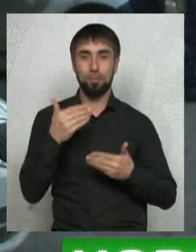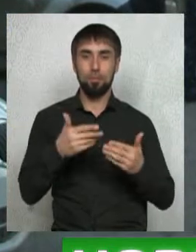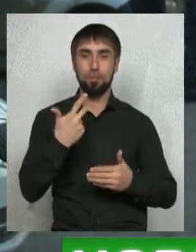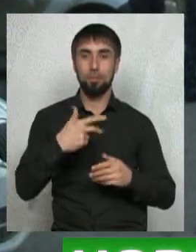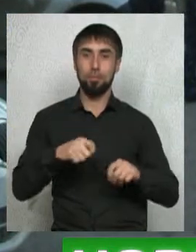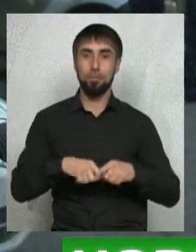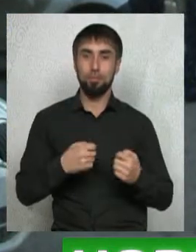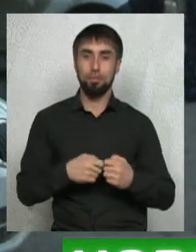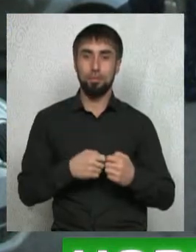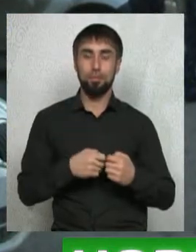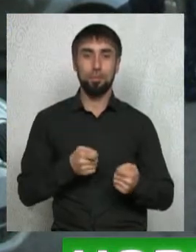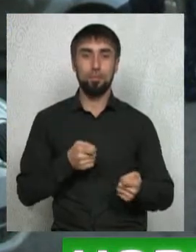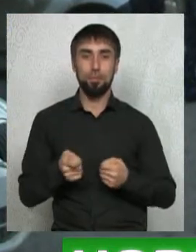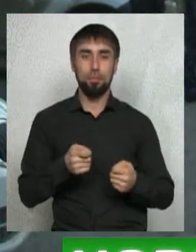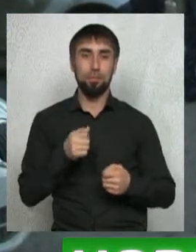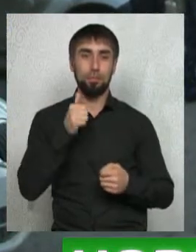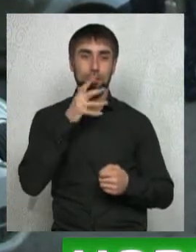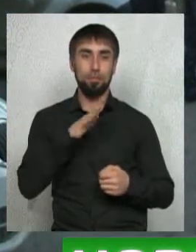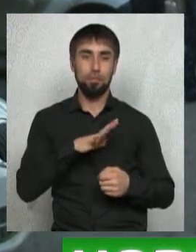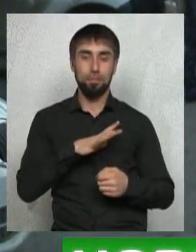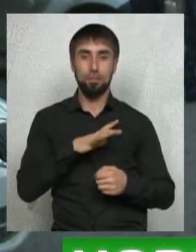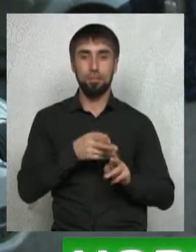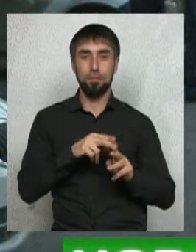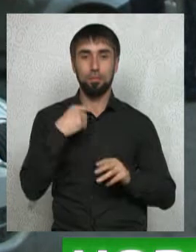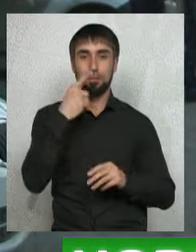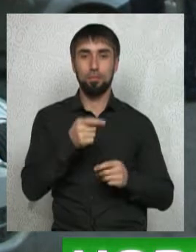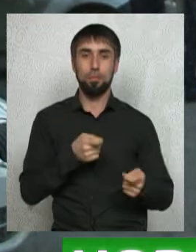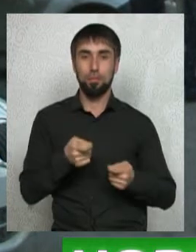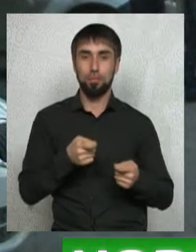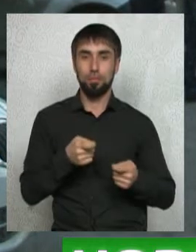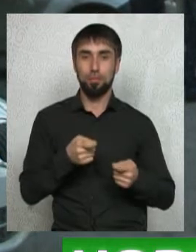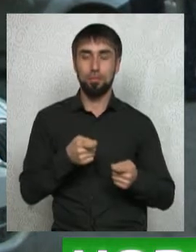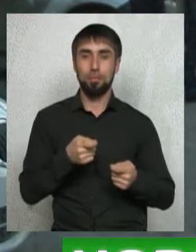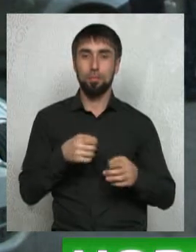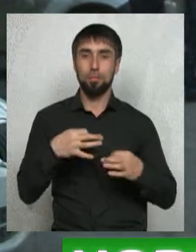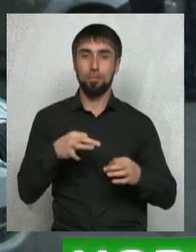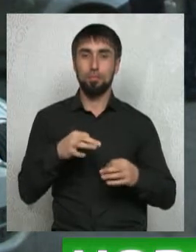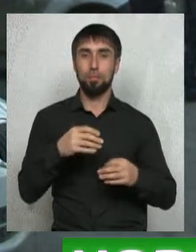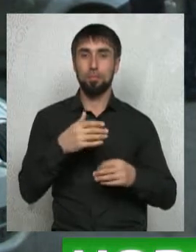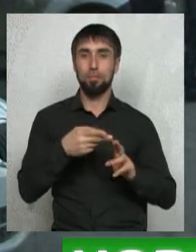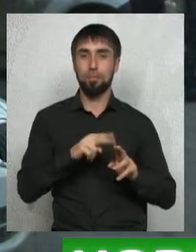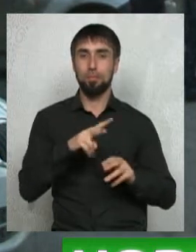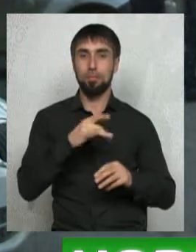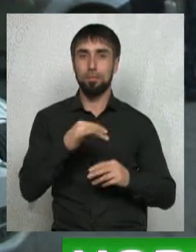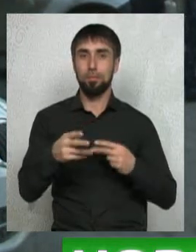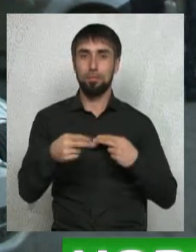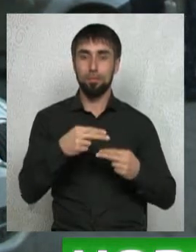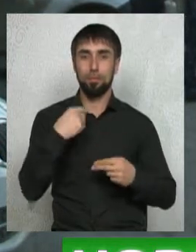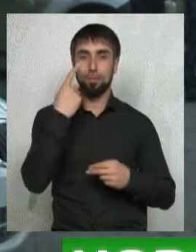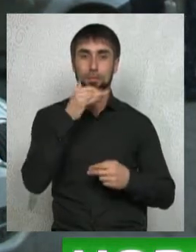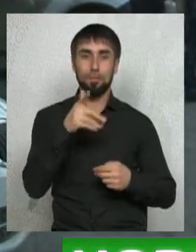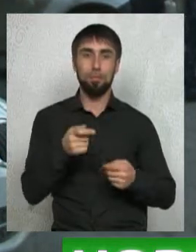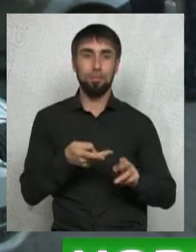30 нарушений административных, в которых были выявлены лица, которые управляют транспортным средством с подложными регистрационными знаками, лица, которые